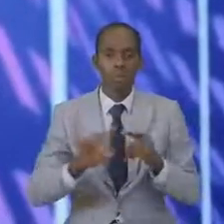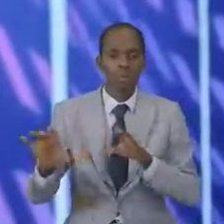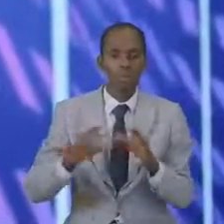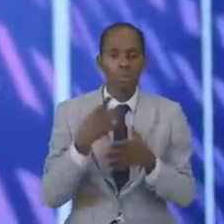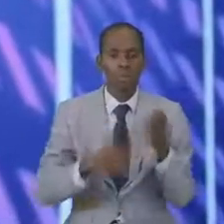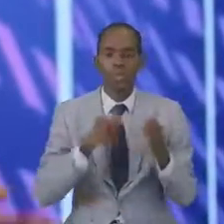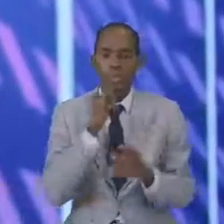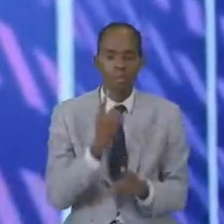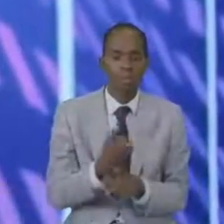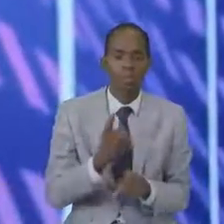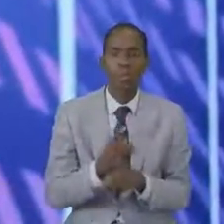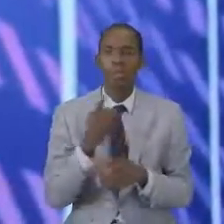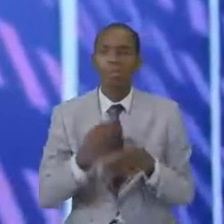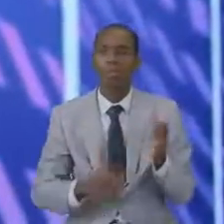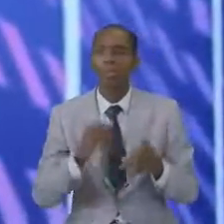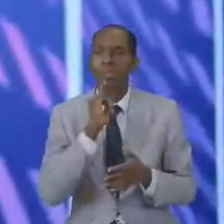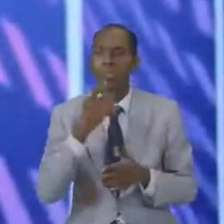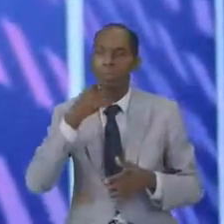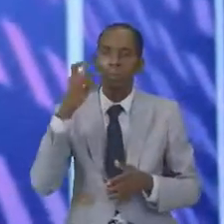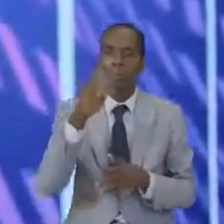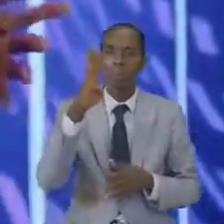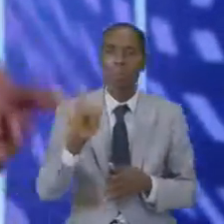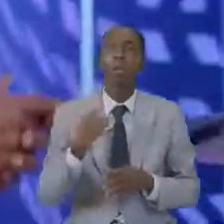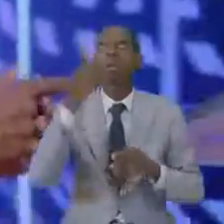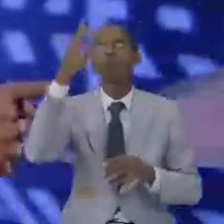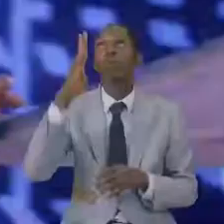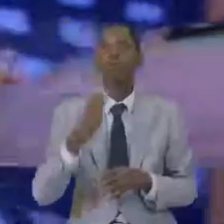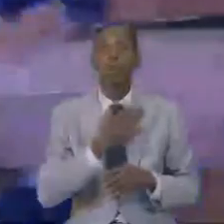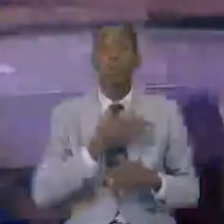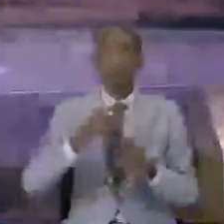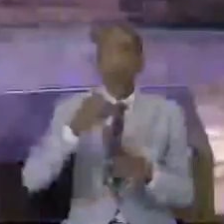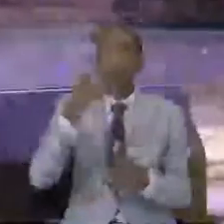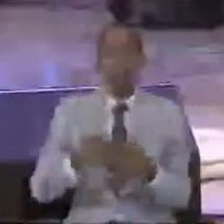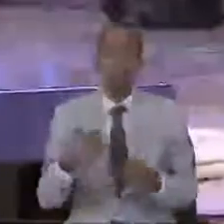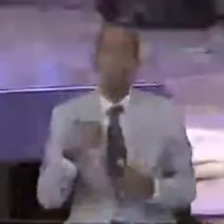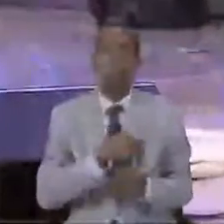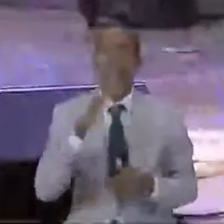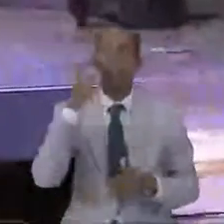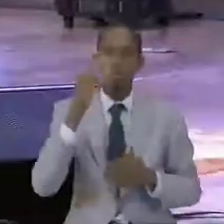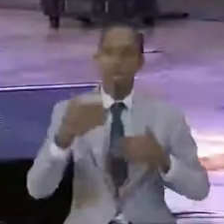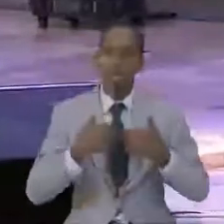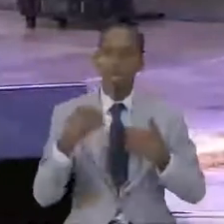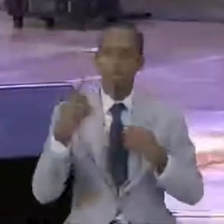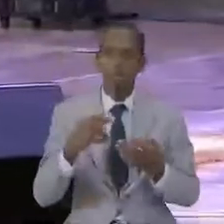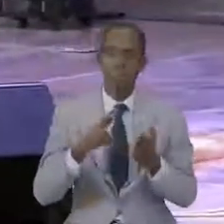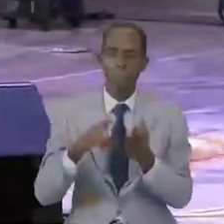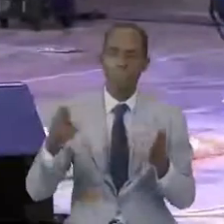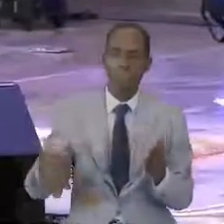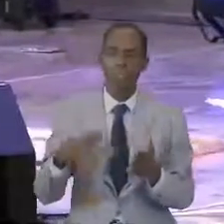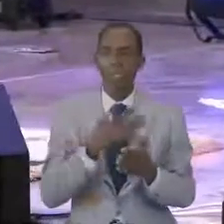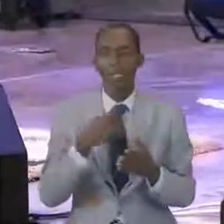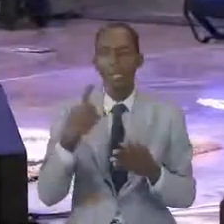ce qui est digne et ce qui est recommandé par Dieu et ensuite nous aurons les résultats